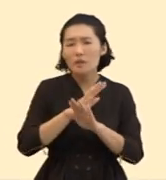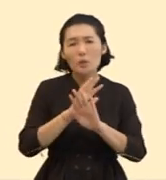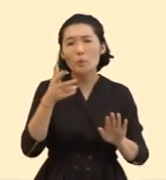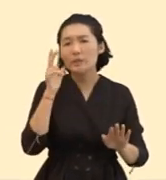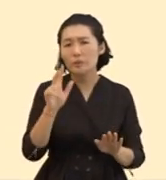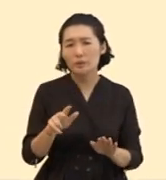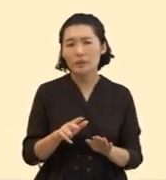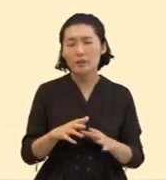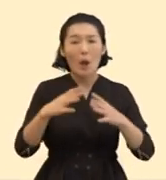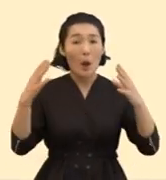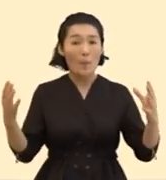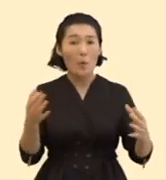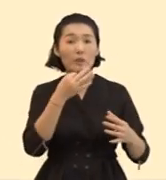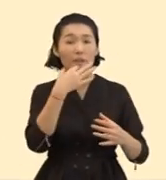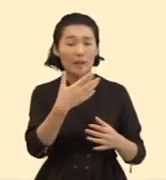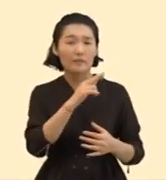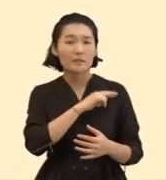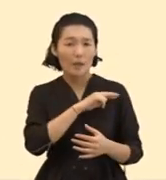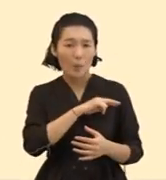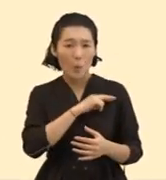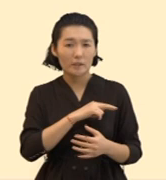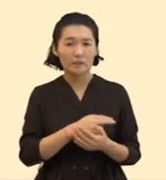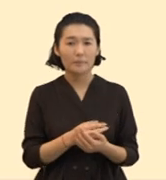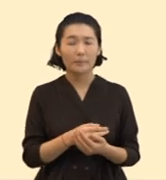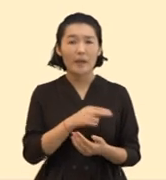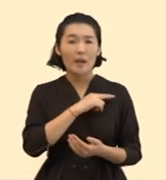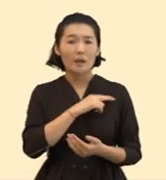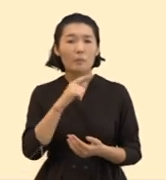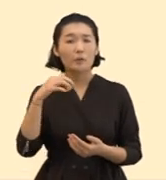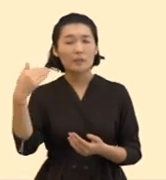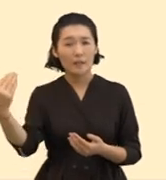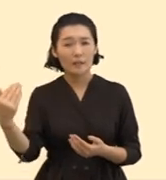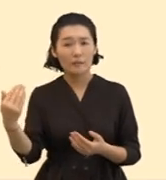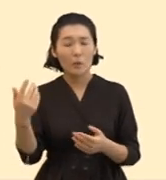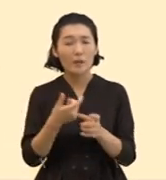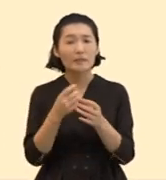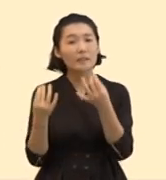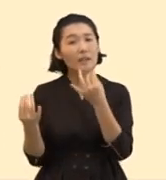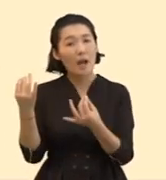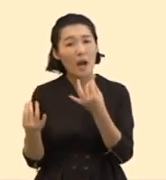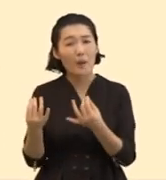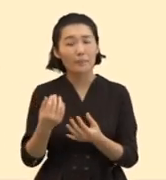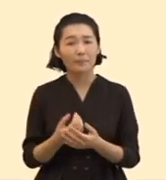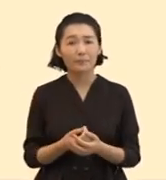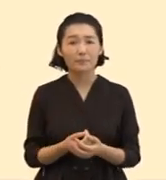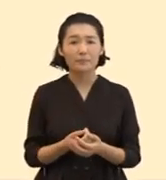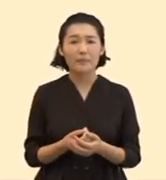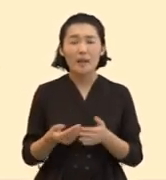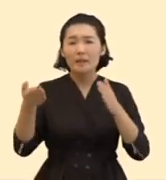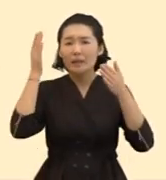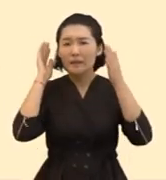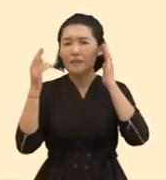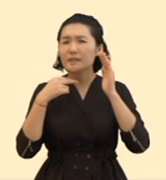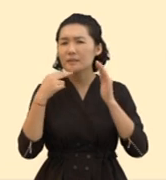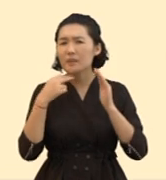больше всего ему нравится работать работа для него ребята это игра так весело наблюдать как